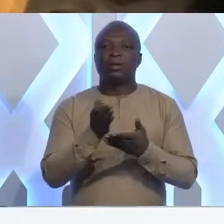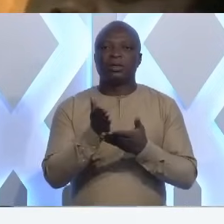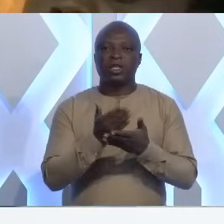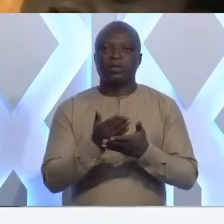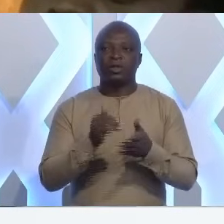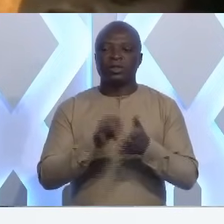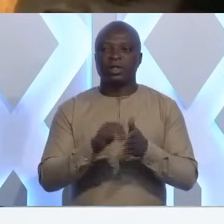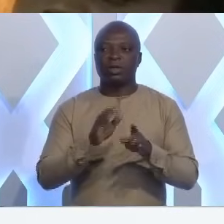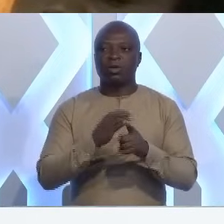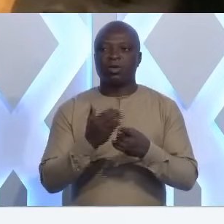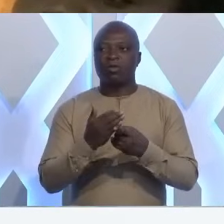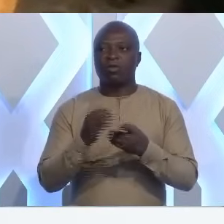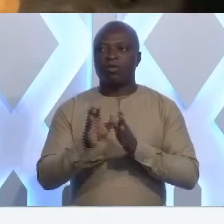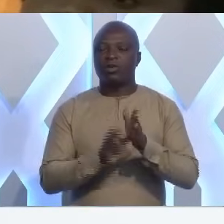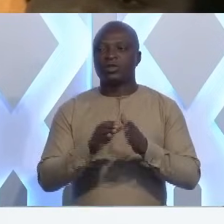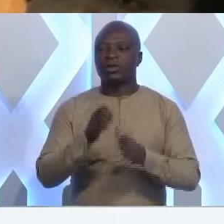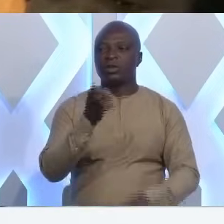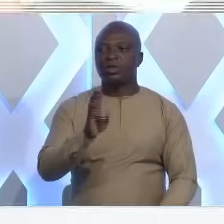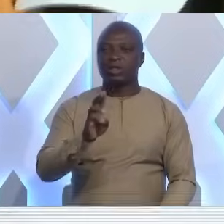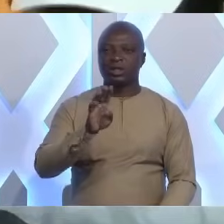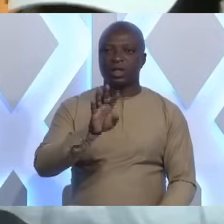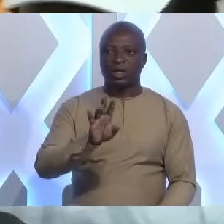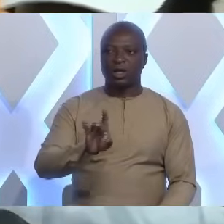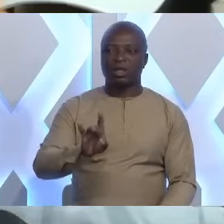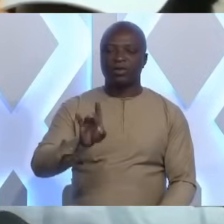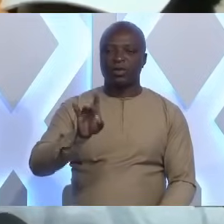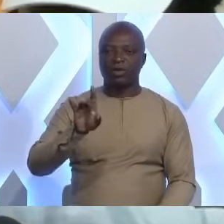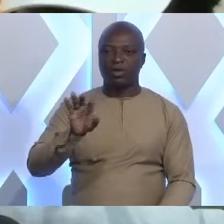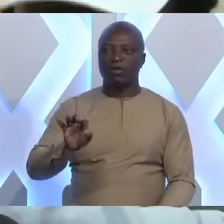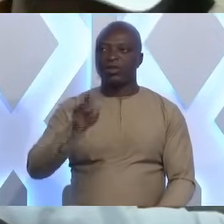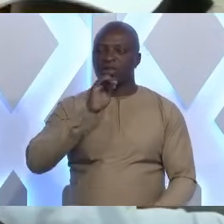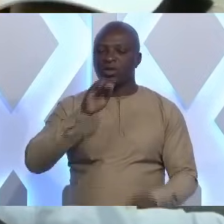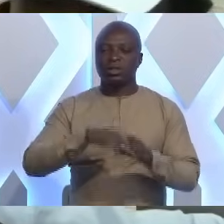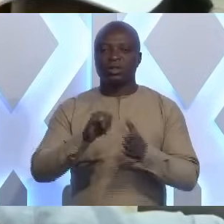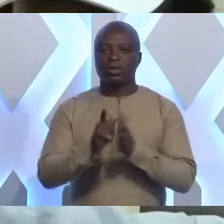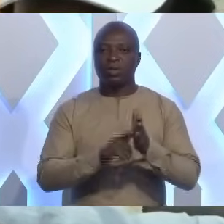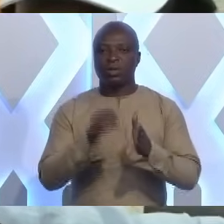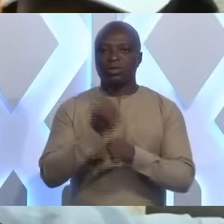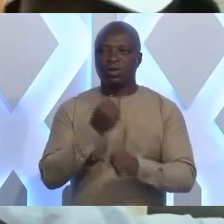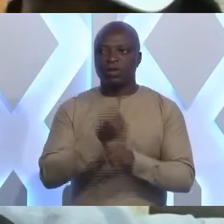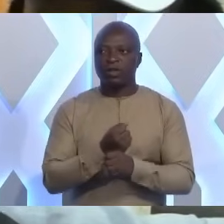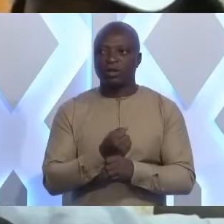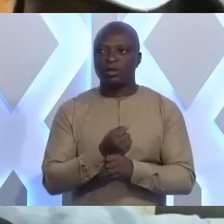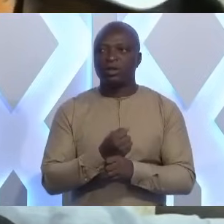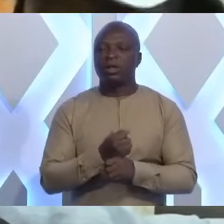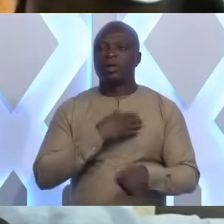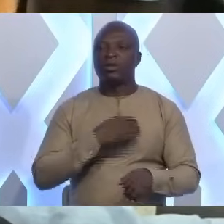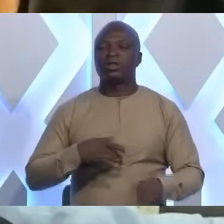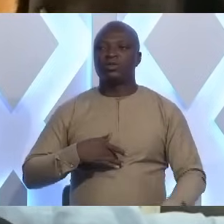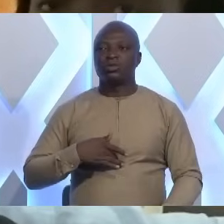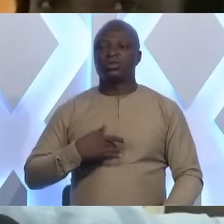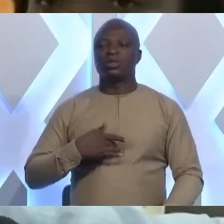la Convention 689 qui sont déjà inscrits dans notre loi du travail et susciter auprès